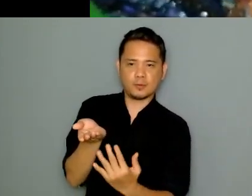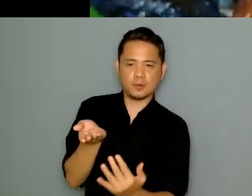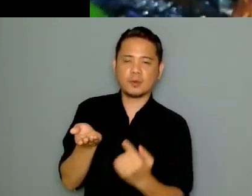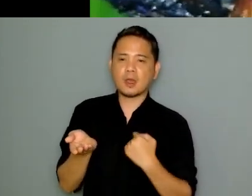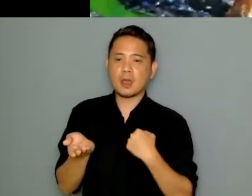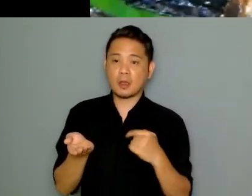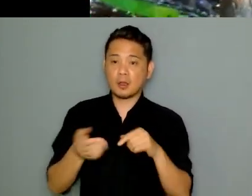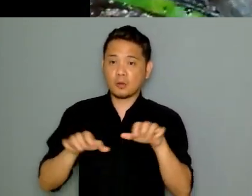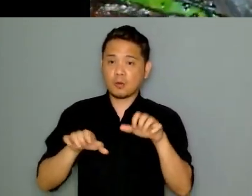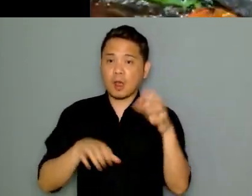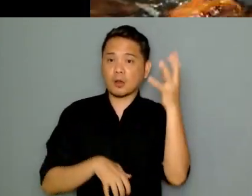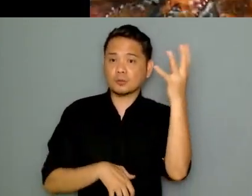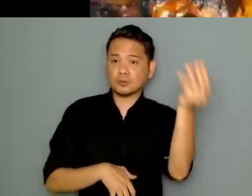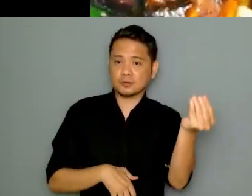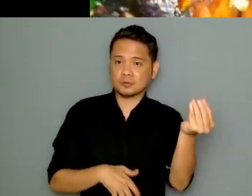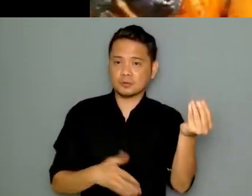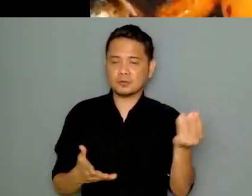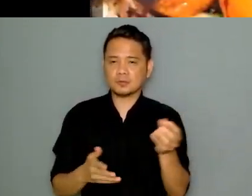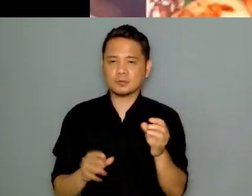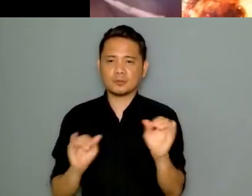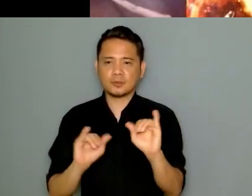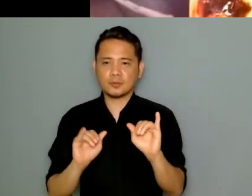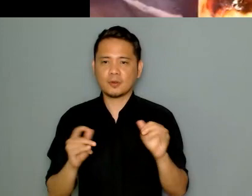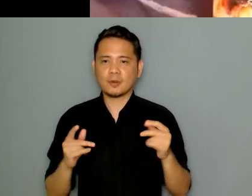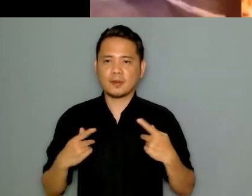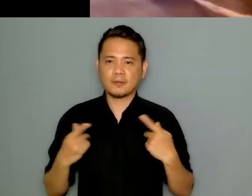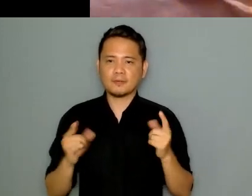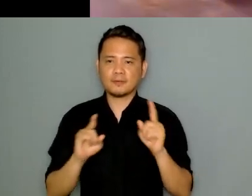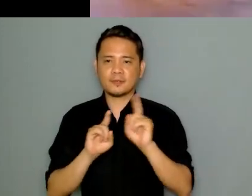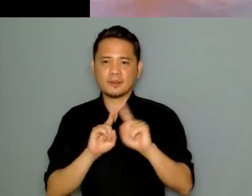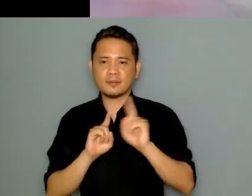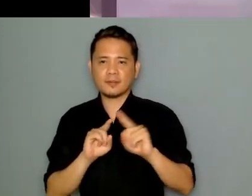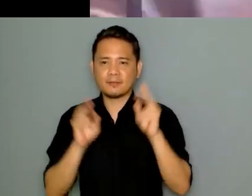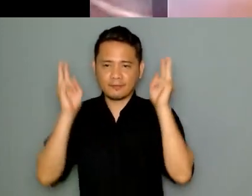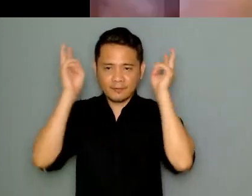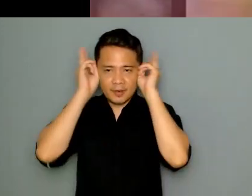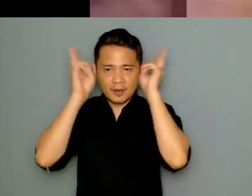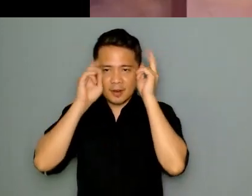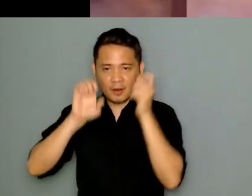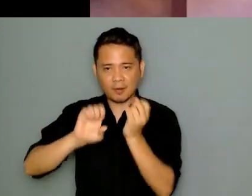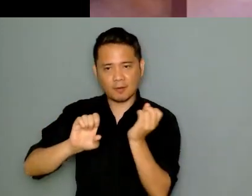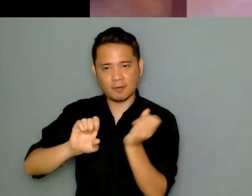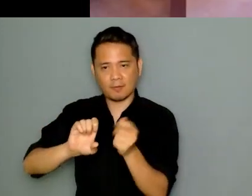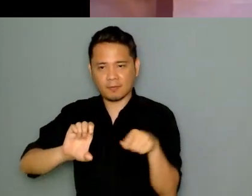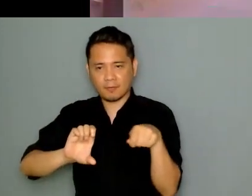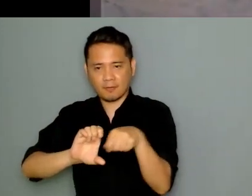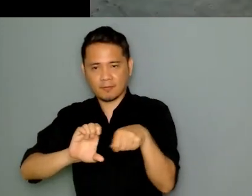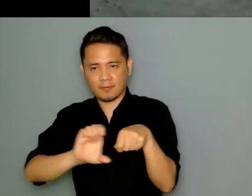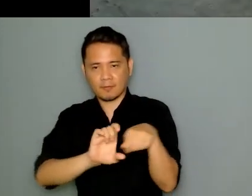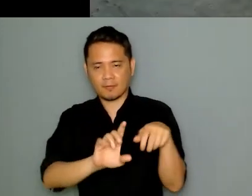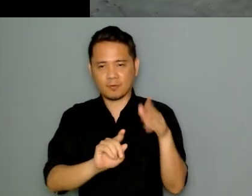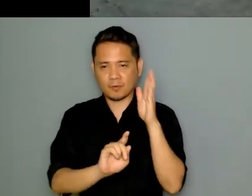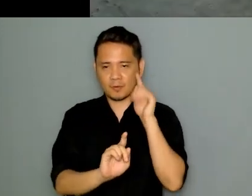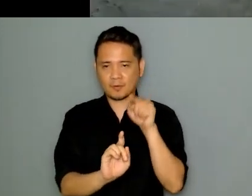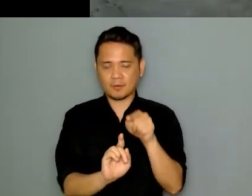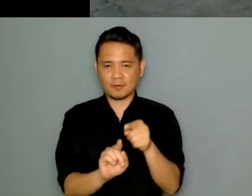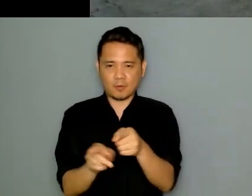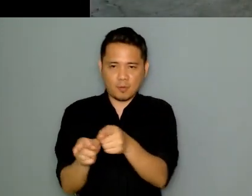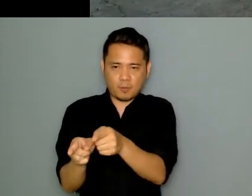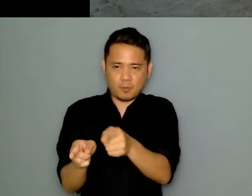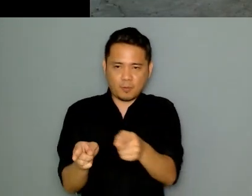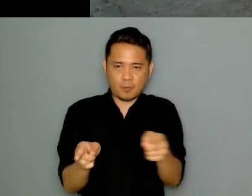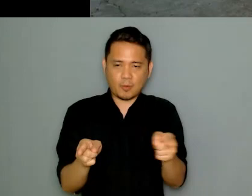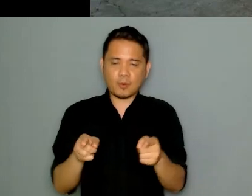nag-iihaw, at meron din tayong ilang mga gulay na kasama sa pag-iihaw, at dito ay papakita ko sa inyo kung papaano